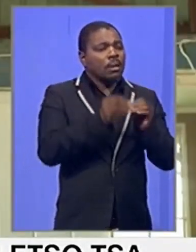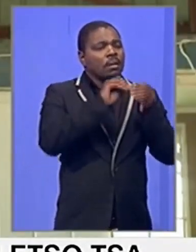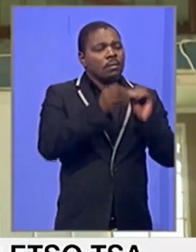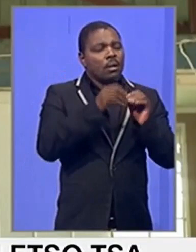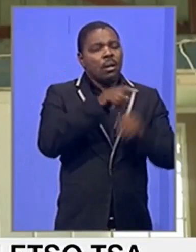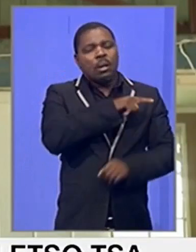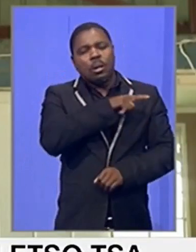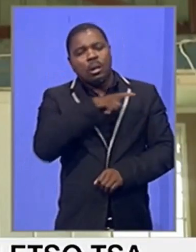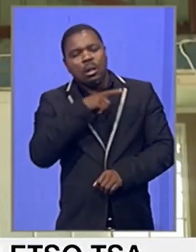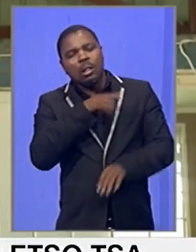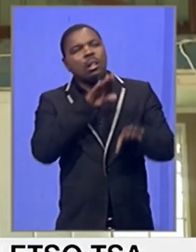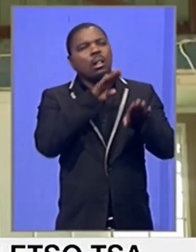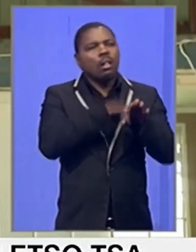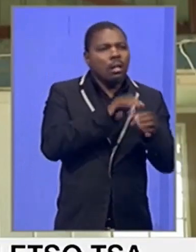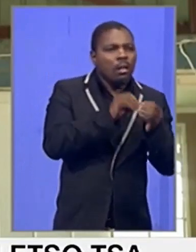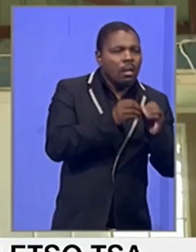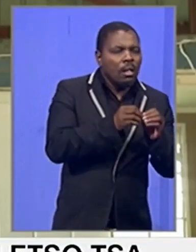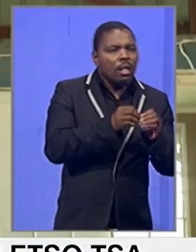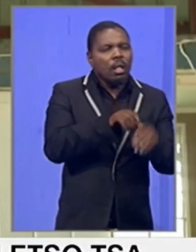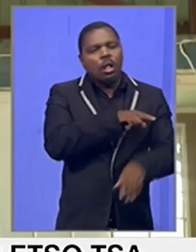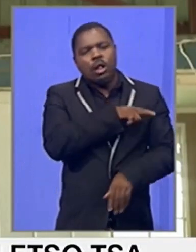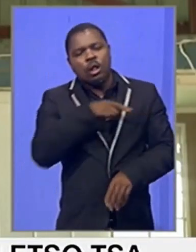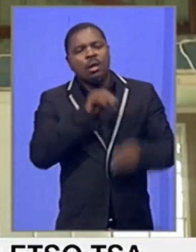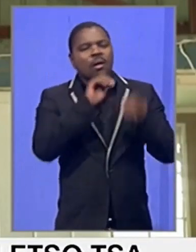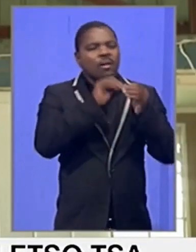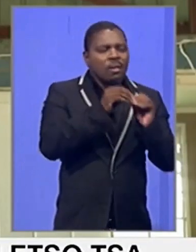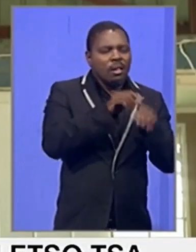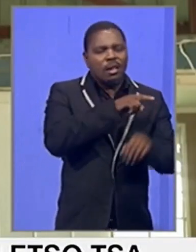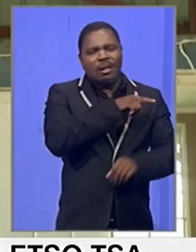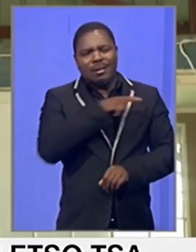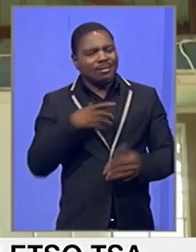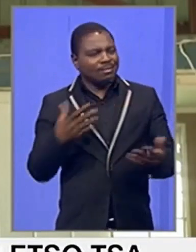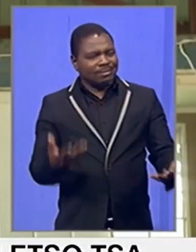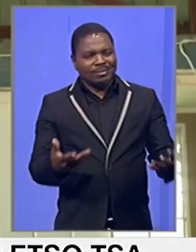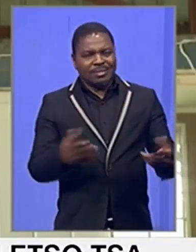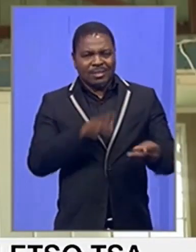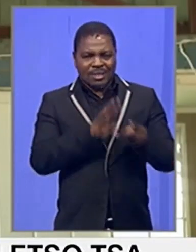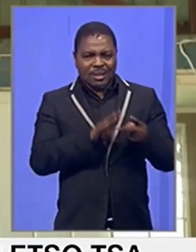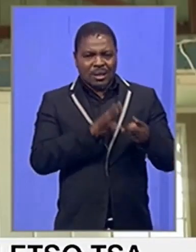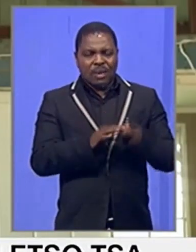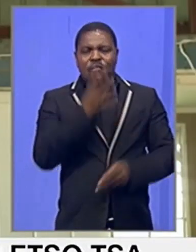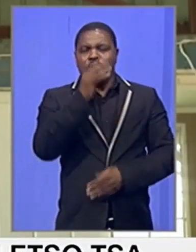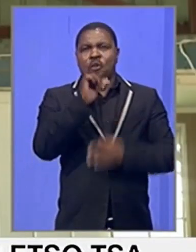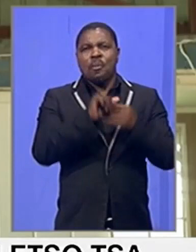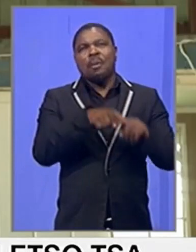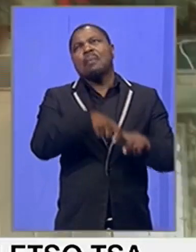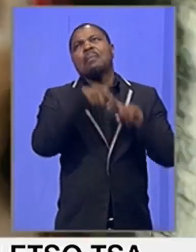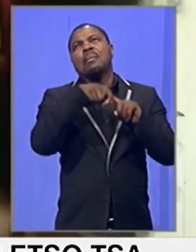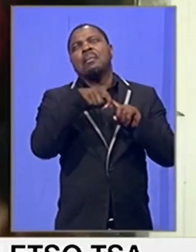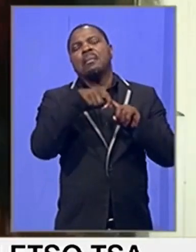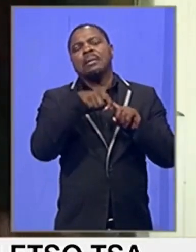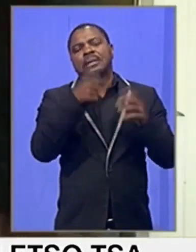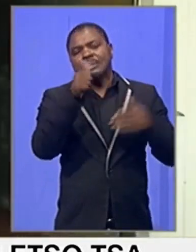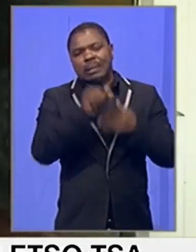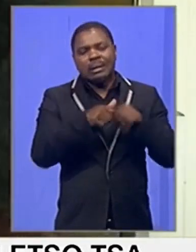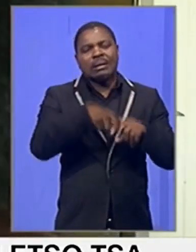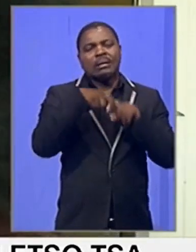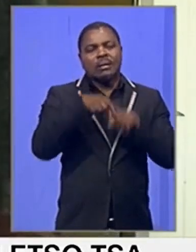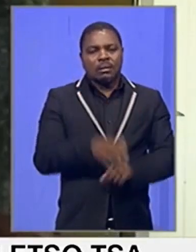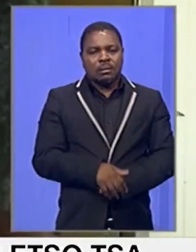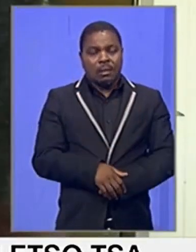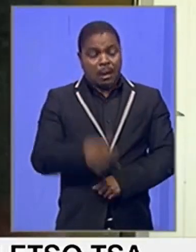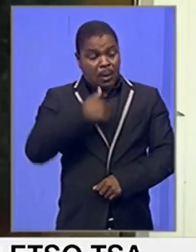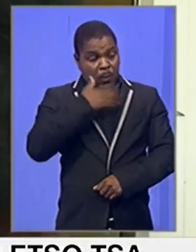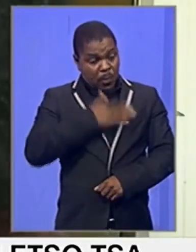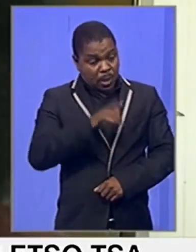pegiwa senkenyana tse pedinyana tse tharo and gape go emiwa bo ma 4 months 6 months. Rona re batla tleliniki e